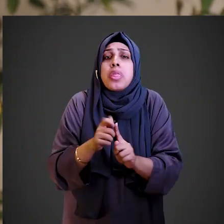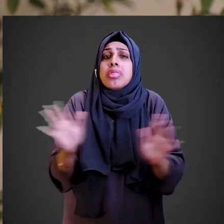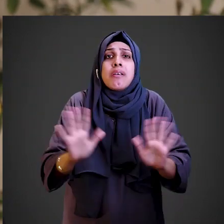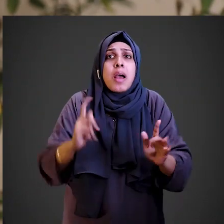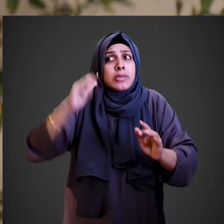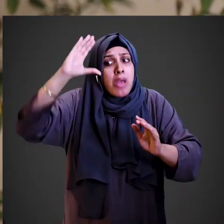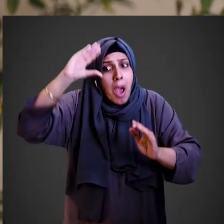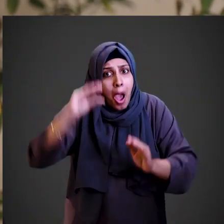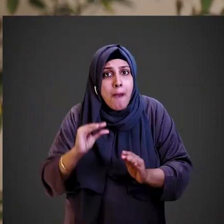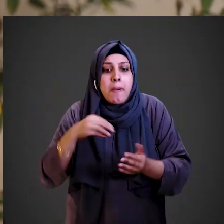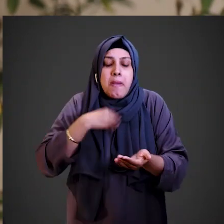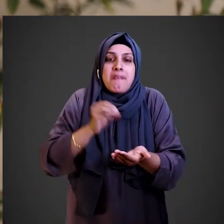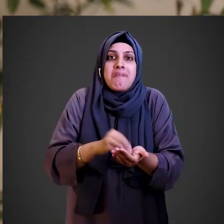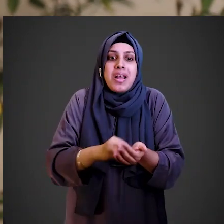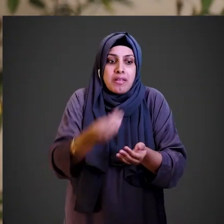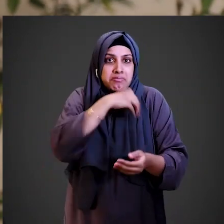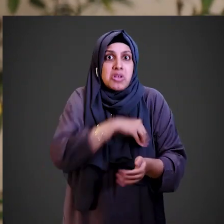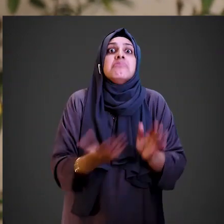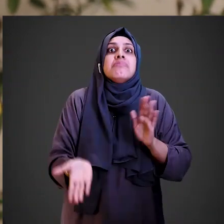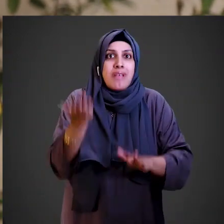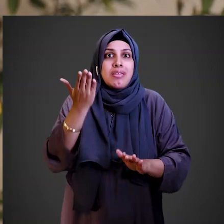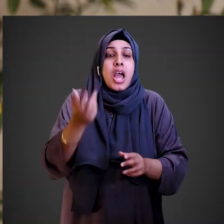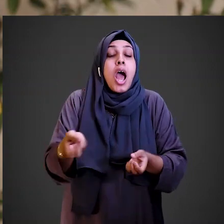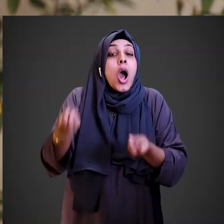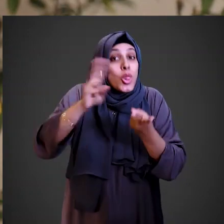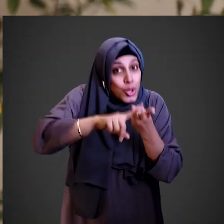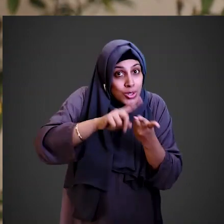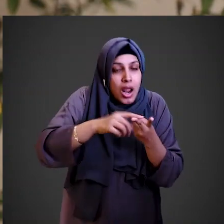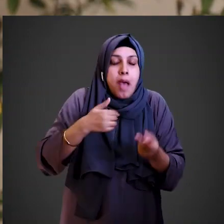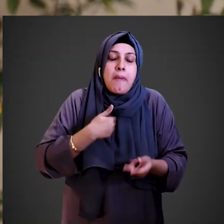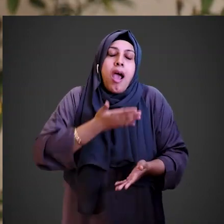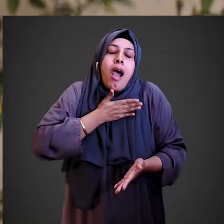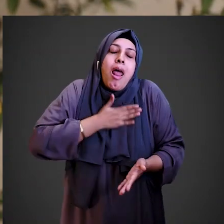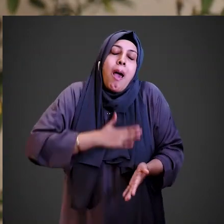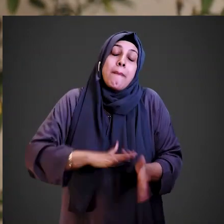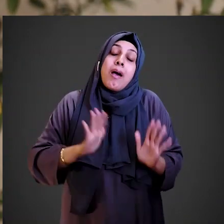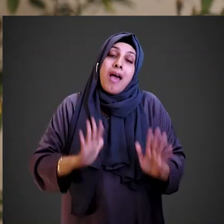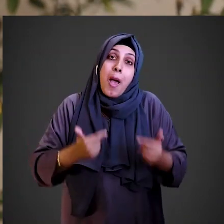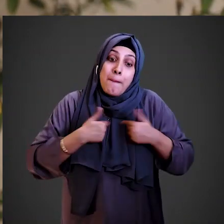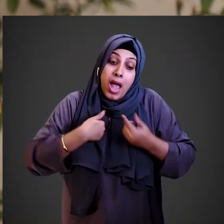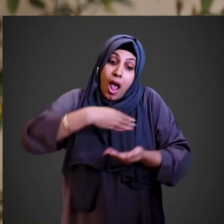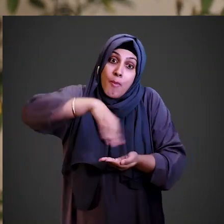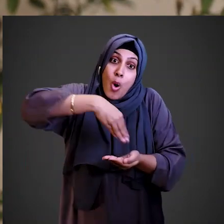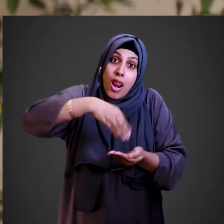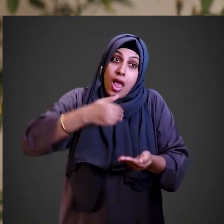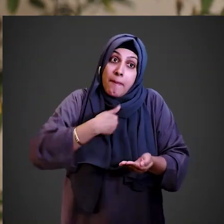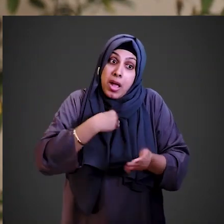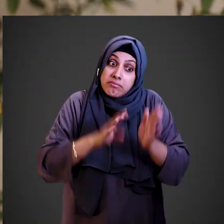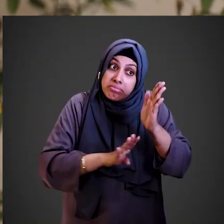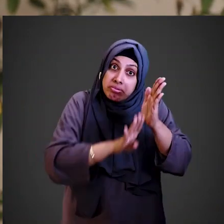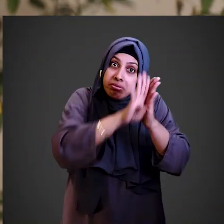سے بھی بڑھ کے سب سے بڑا بینیفٹ ہے کہ مجھے تسلی ہے کہ یار میں اپنے ملک کی ترقی میں حصہ ڈال رہا ہوں،